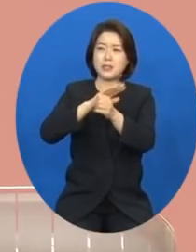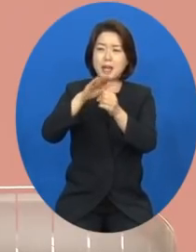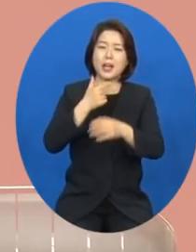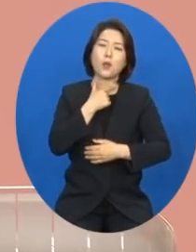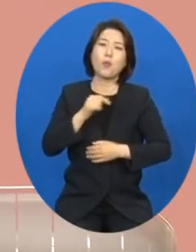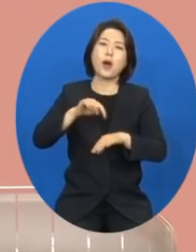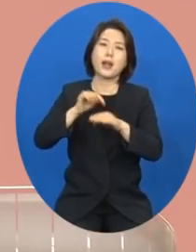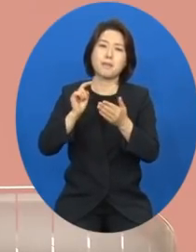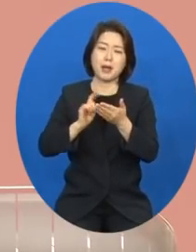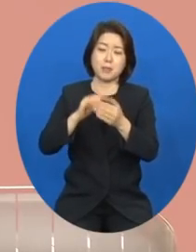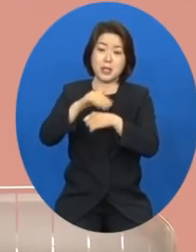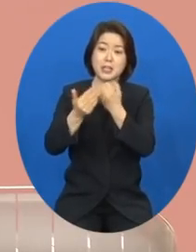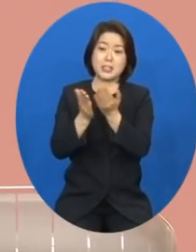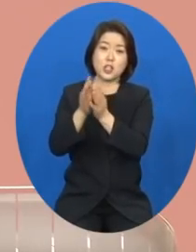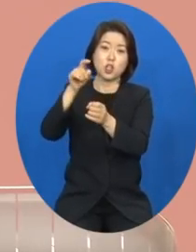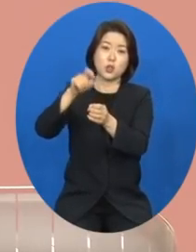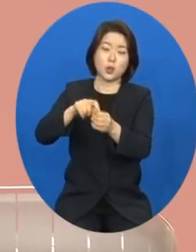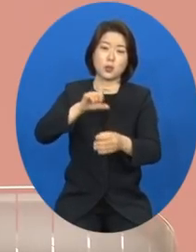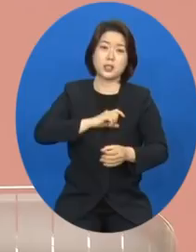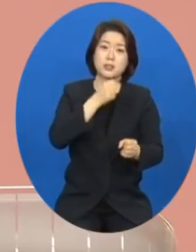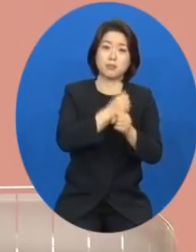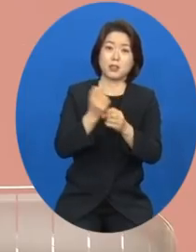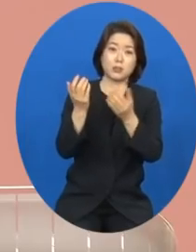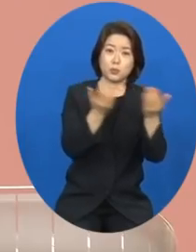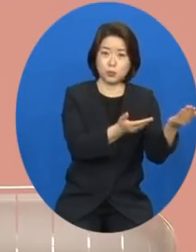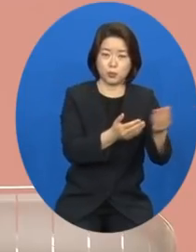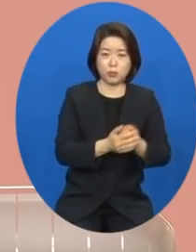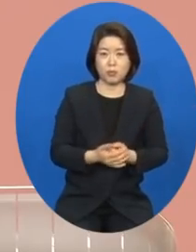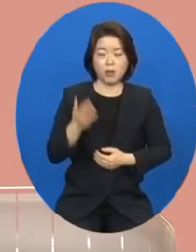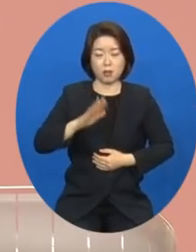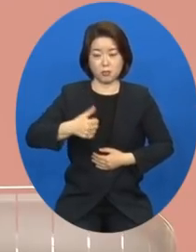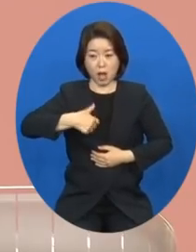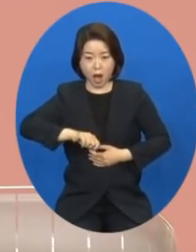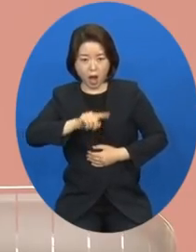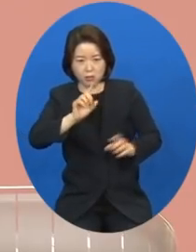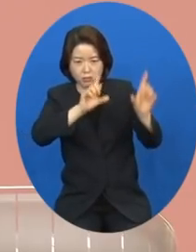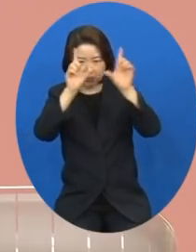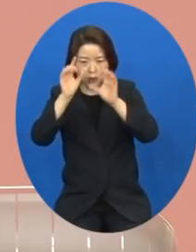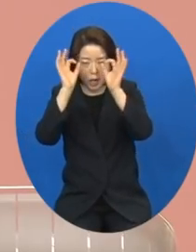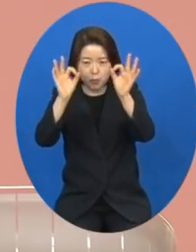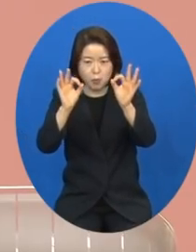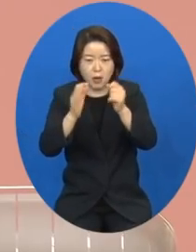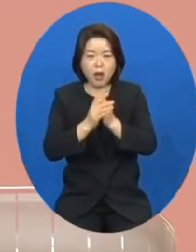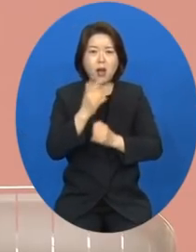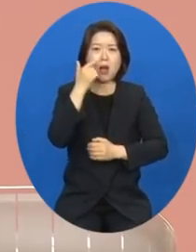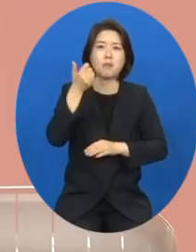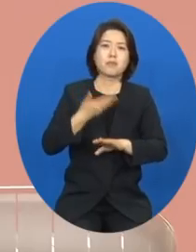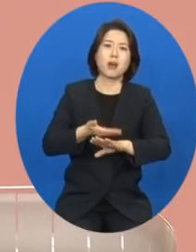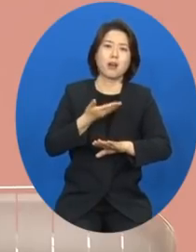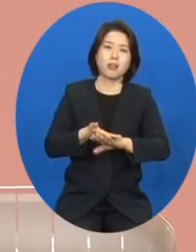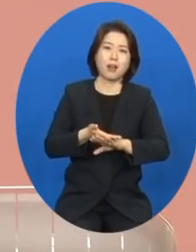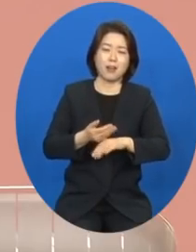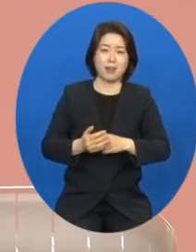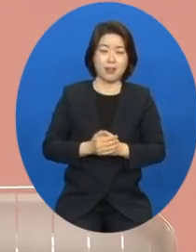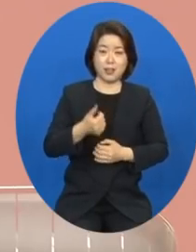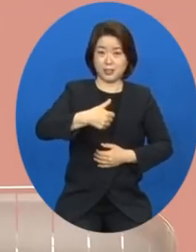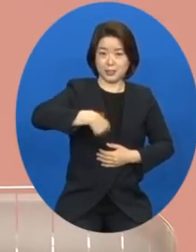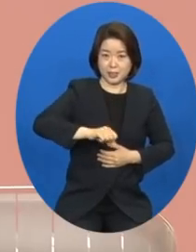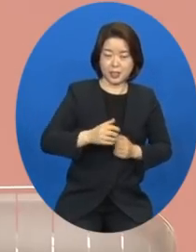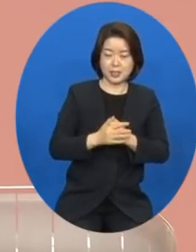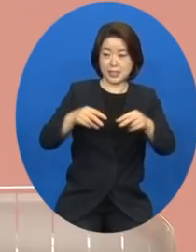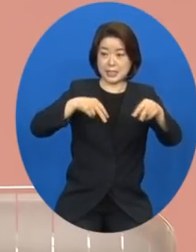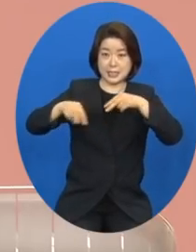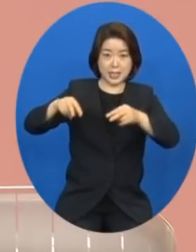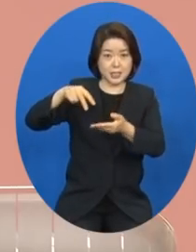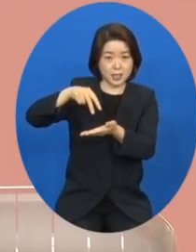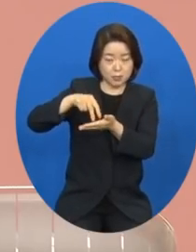지어준 겁니다 근데 안타깝게도 그 아들들의 3회 보면 아버지를 담지 못했습니다 그 아들들이 사사 로써